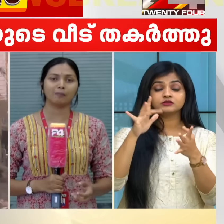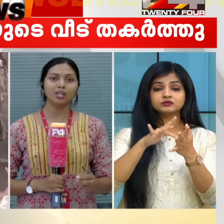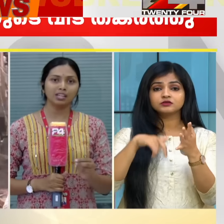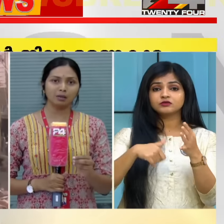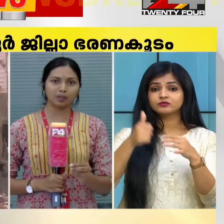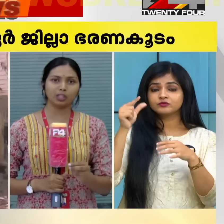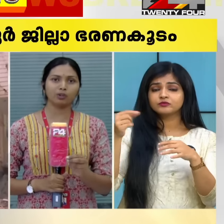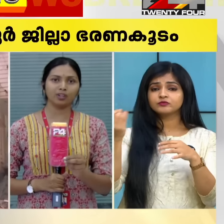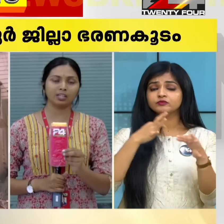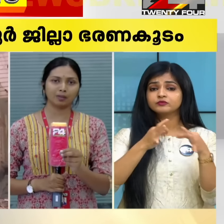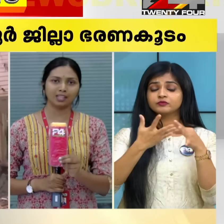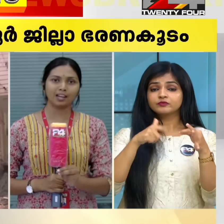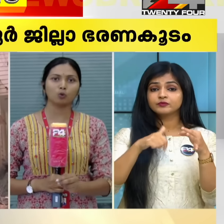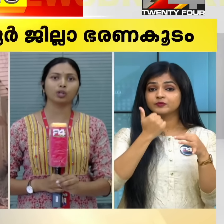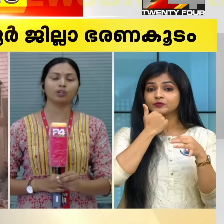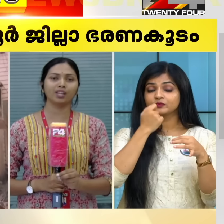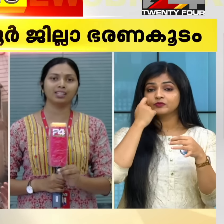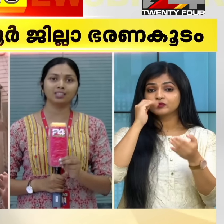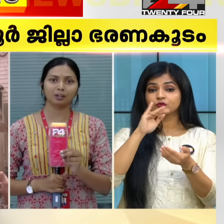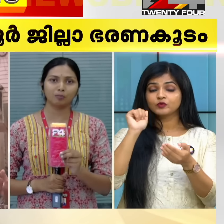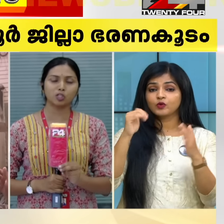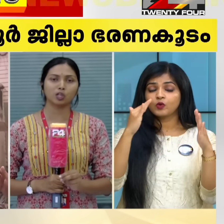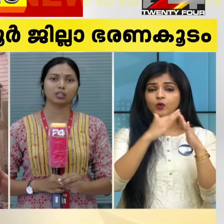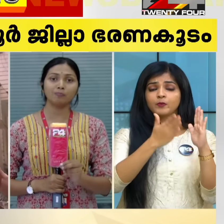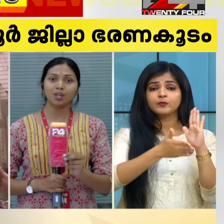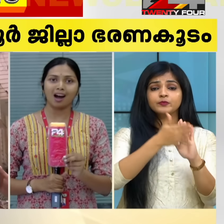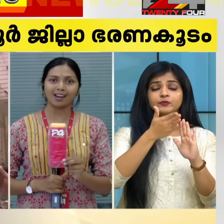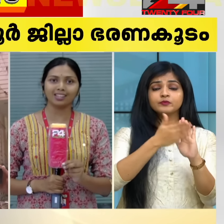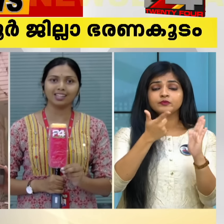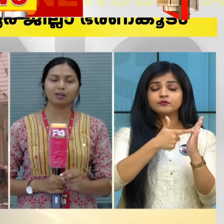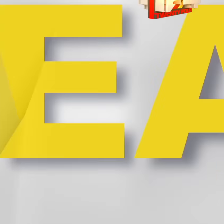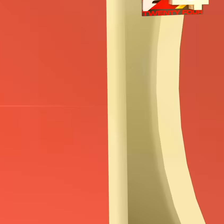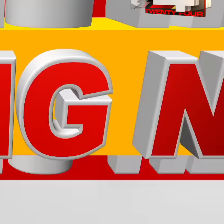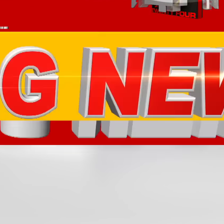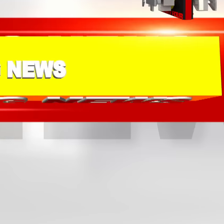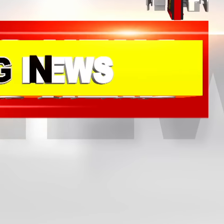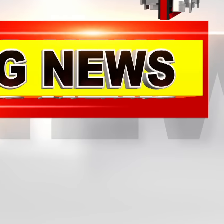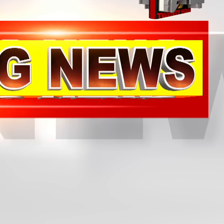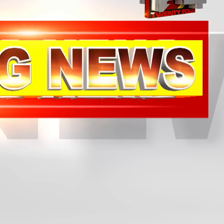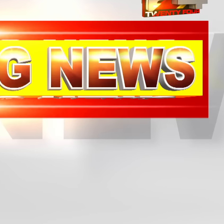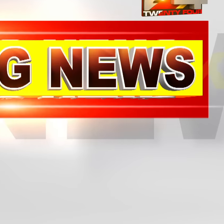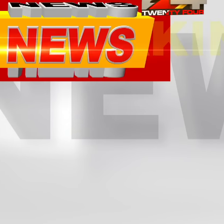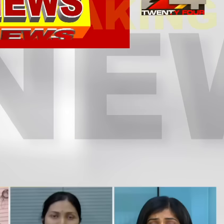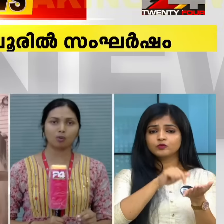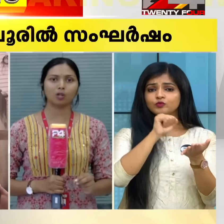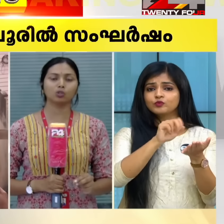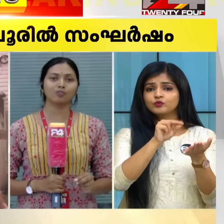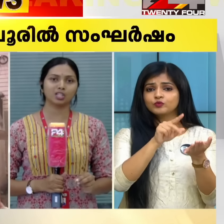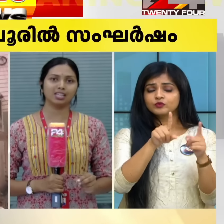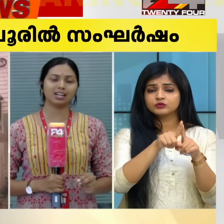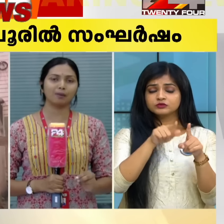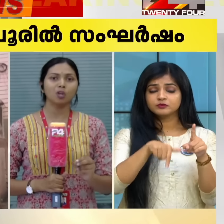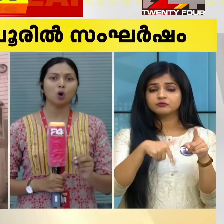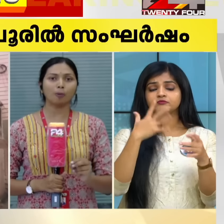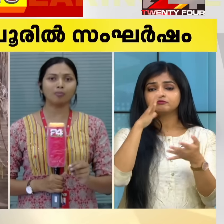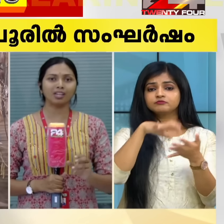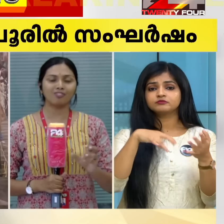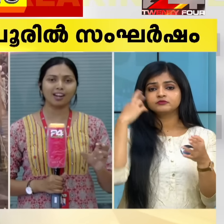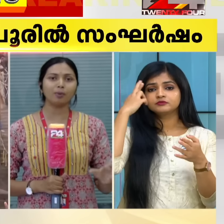ഈ പ്രതിയുടെ വീട്, ഈ പ്രതിയായ കുട്ടിയുടെ വീട് നിർമ്മിച്ചിരിക്കുന്നത് അനധികൃതമായിട്ടായിരുന്നു എന്നാണ് ജില്ലാ ഭരണകൂടം നൽകുന്ന വിശദീകരണം. ഒപ്പം